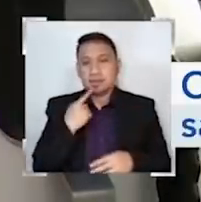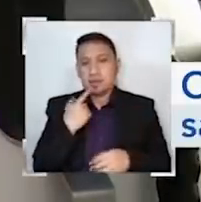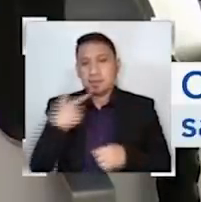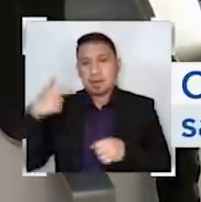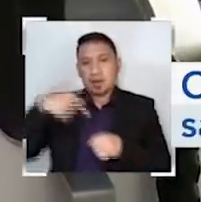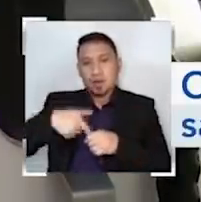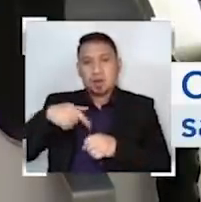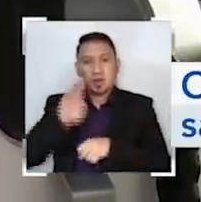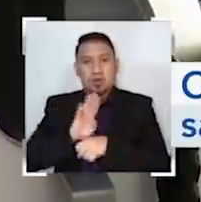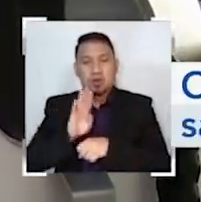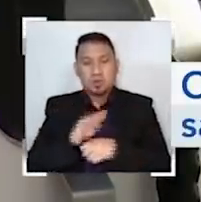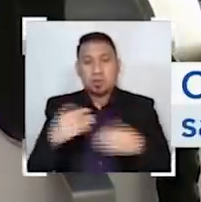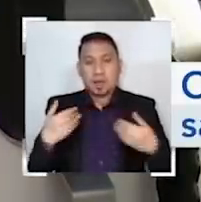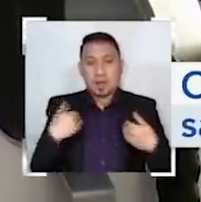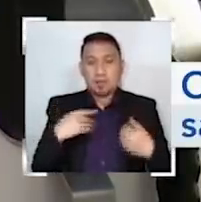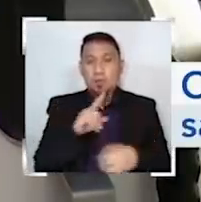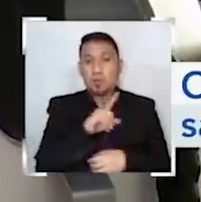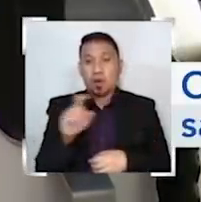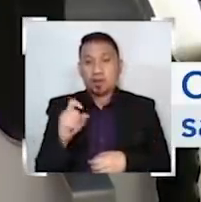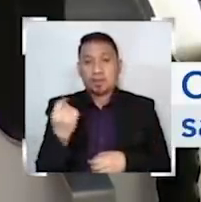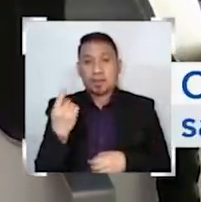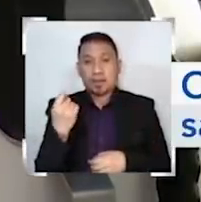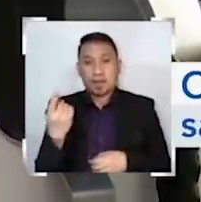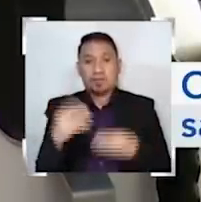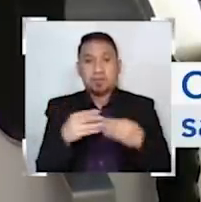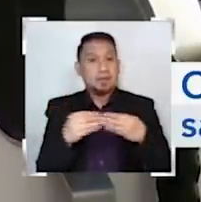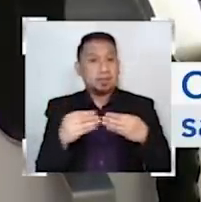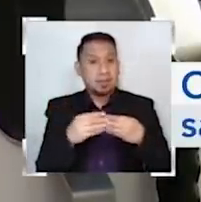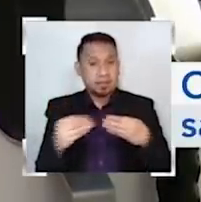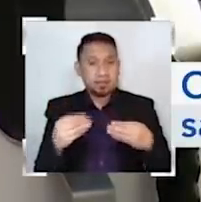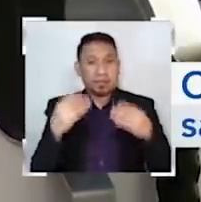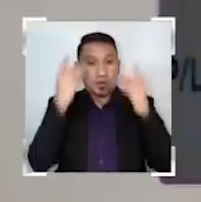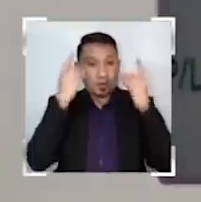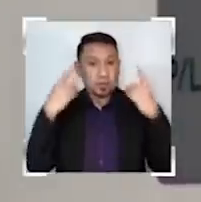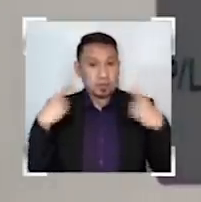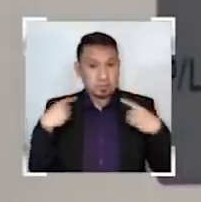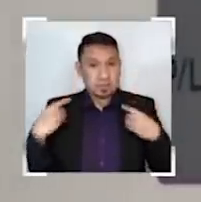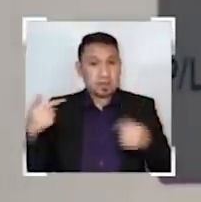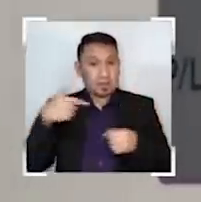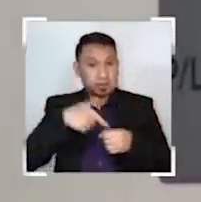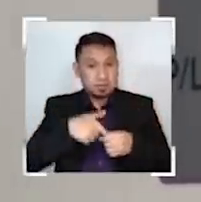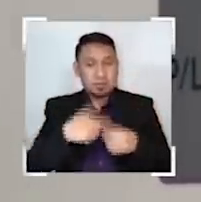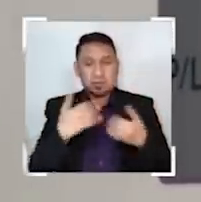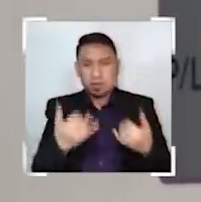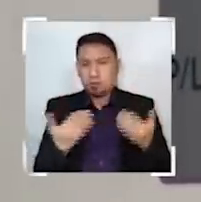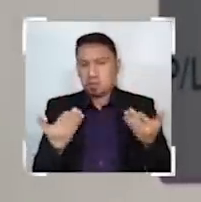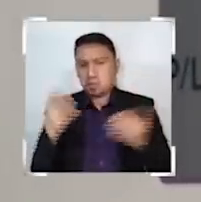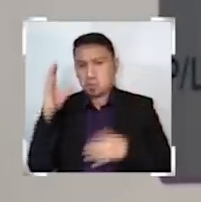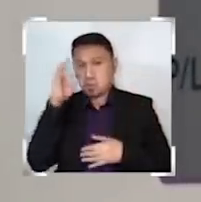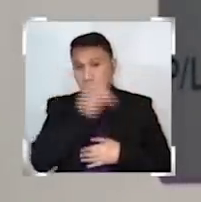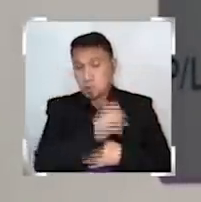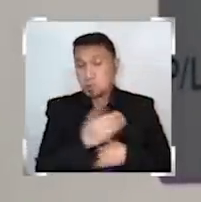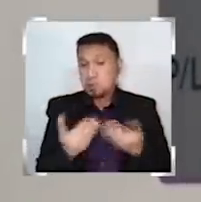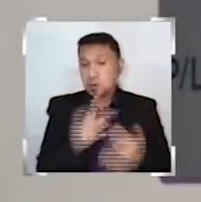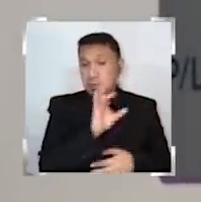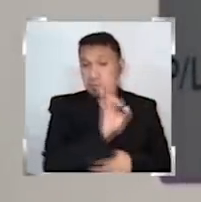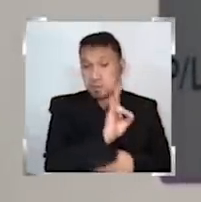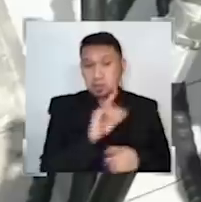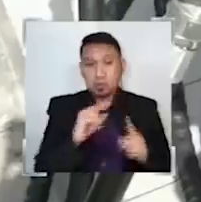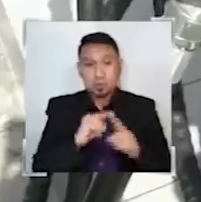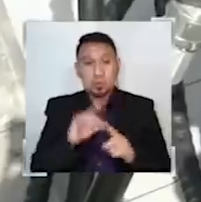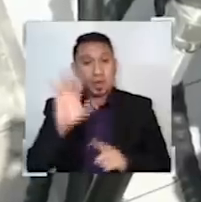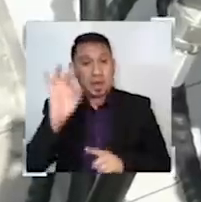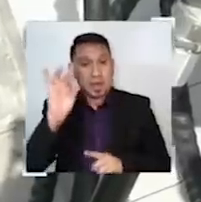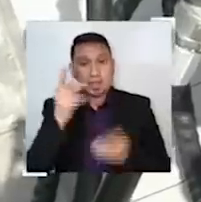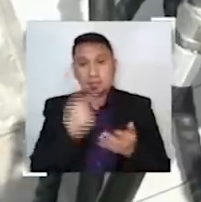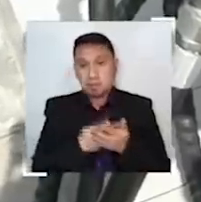sa $111 per barrel ang Dubai crude. At base sa kanilang projection, posibleng nasa 7 hanggang 8 piso